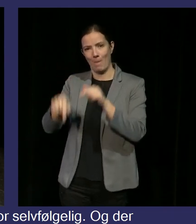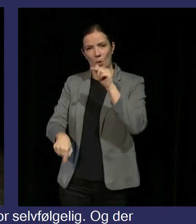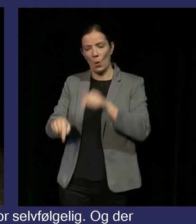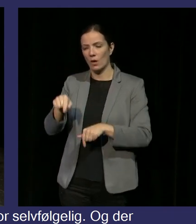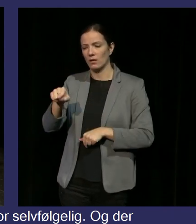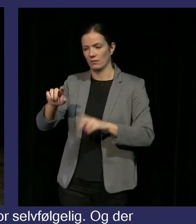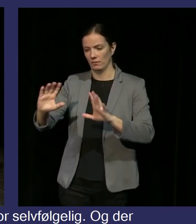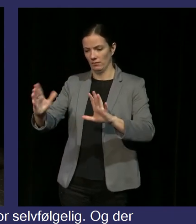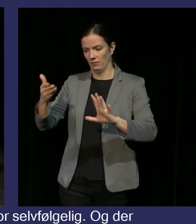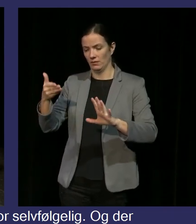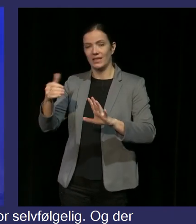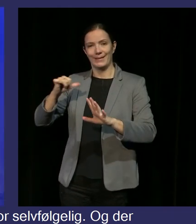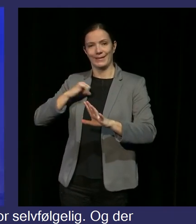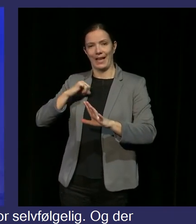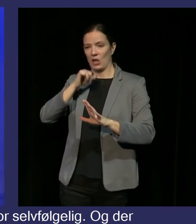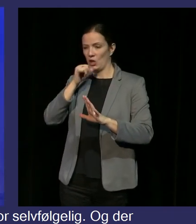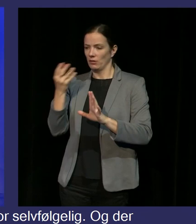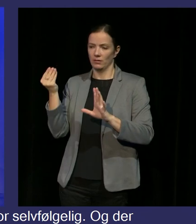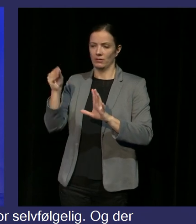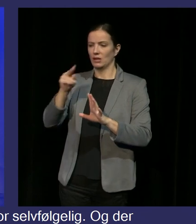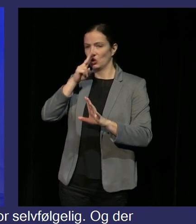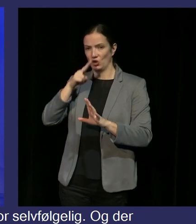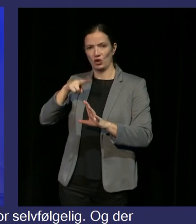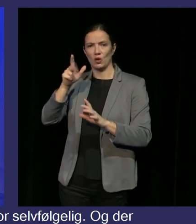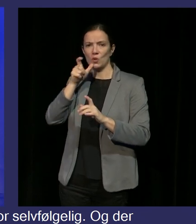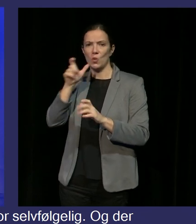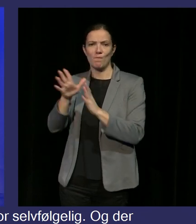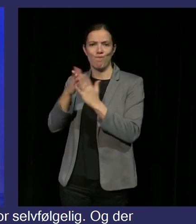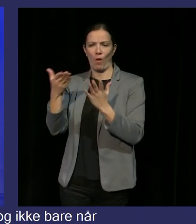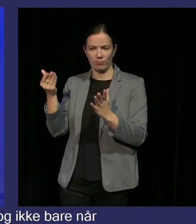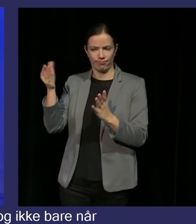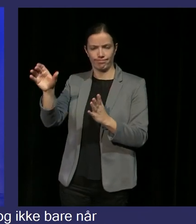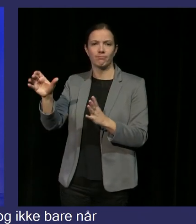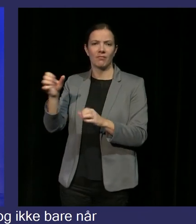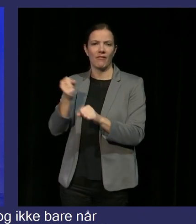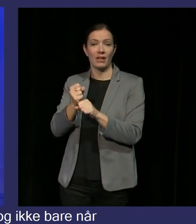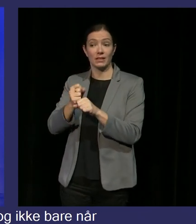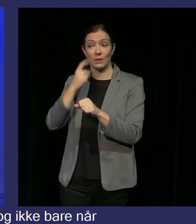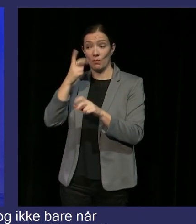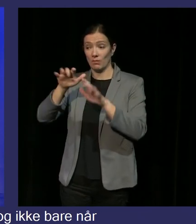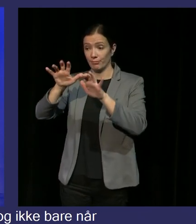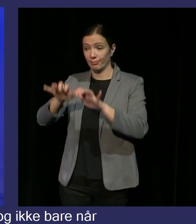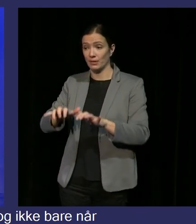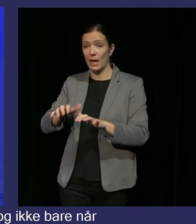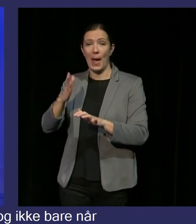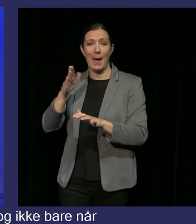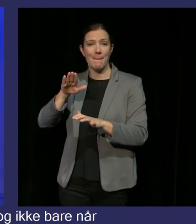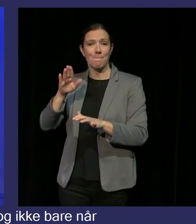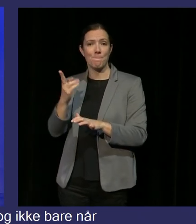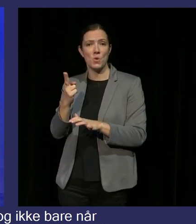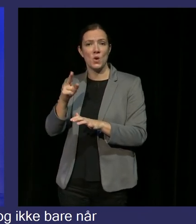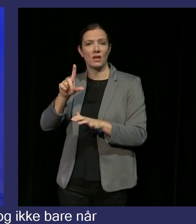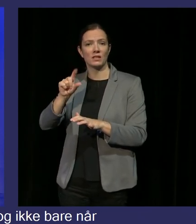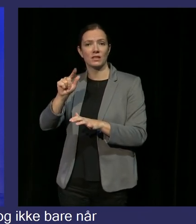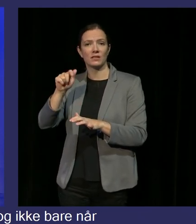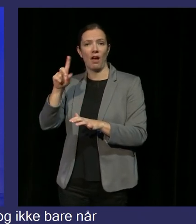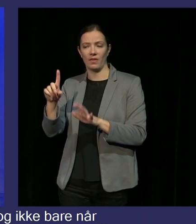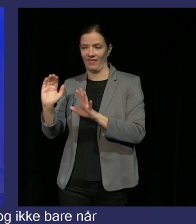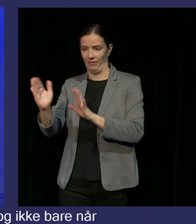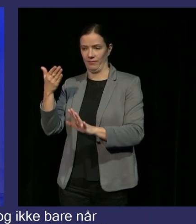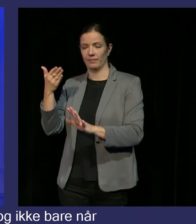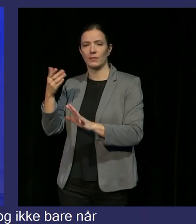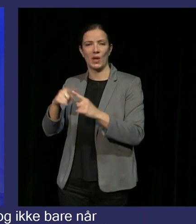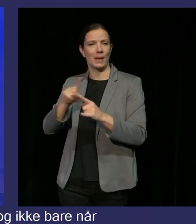der har vi faktisk selv måttet legge i nynorsk ordbok for at du skal faktisk når du søker på bostad skal få treff og ikke bare når du